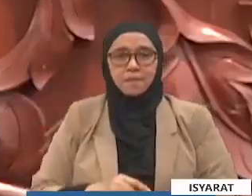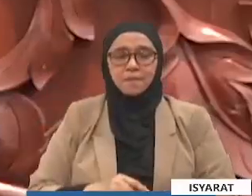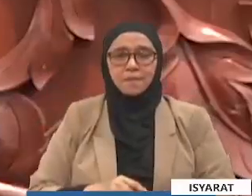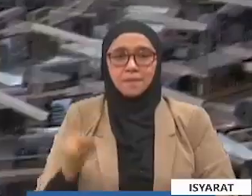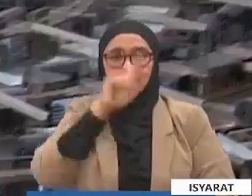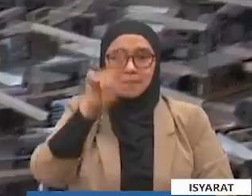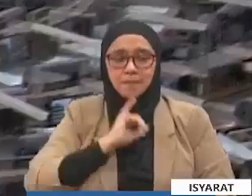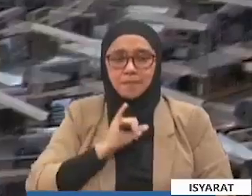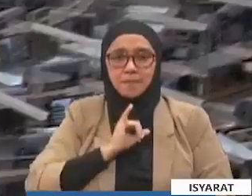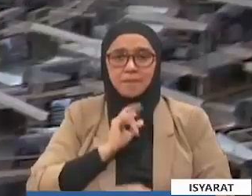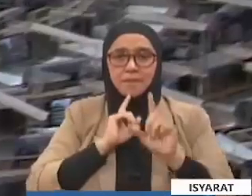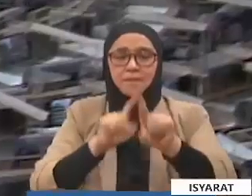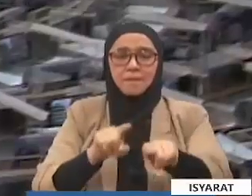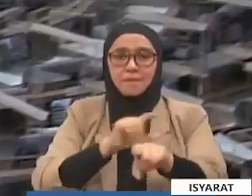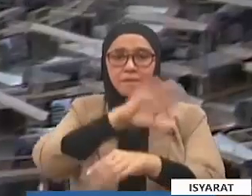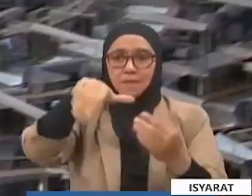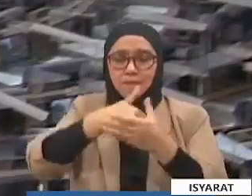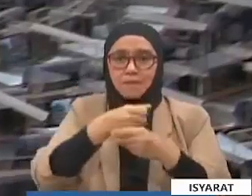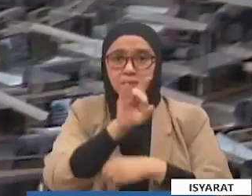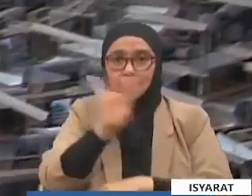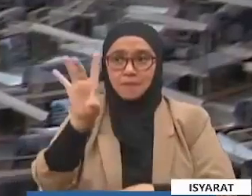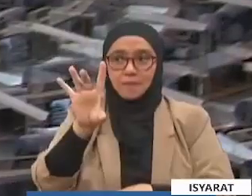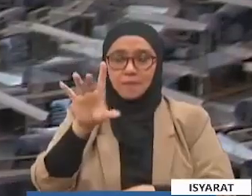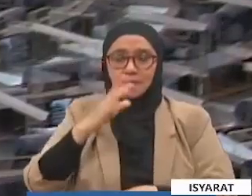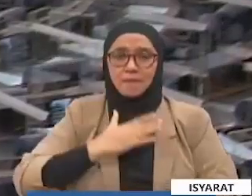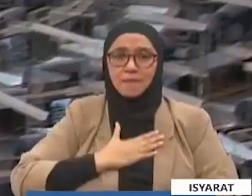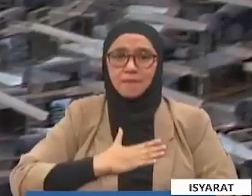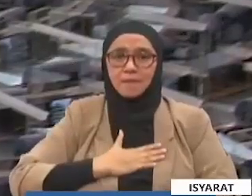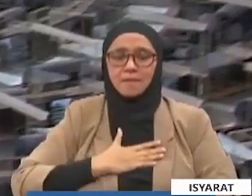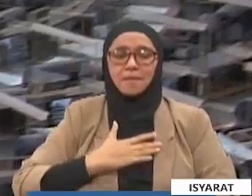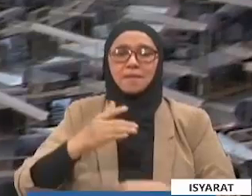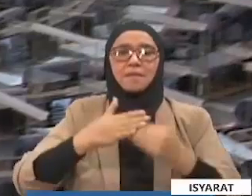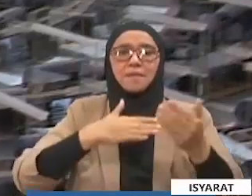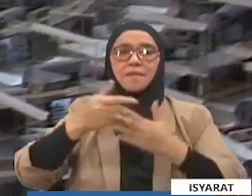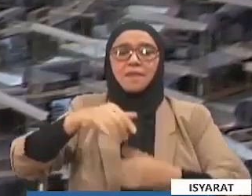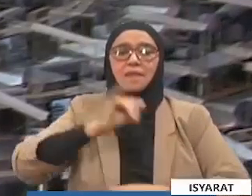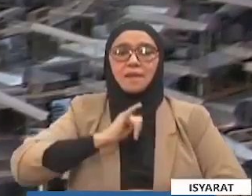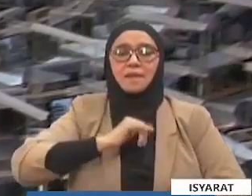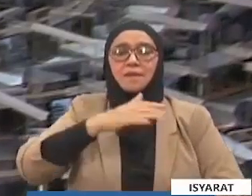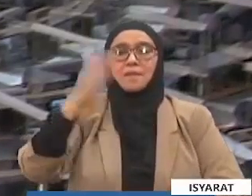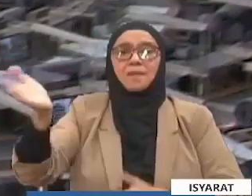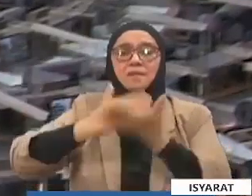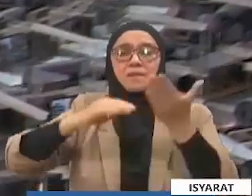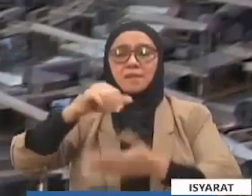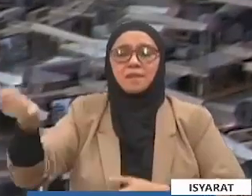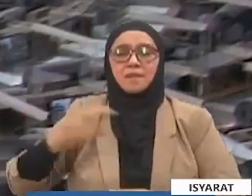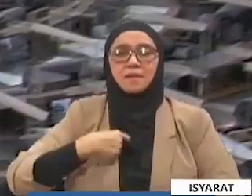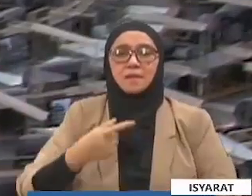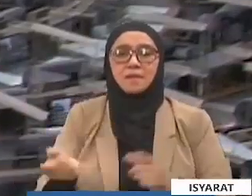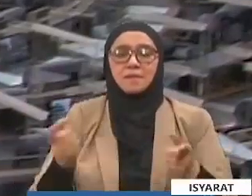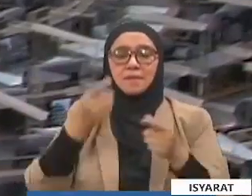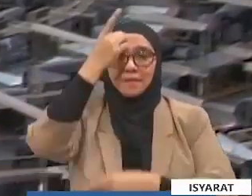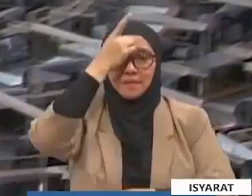pada hari ini. Minta. Selangor. Atau yang ketua. Boleh. Sebelah sini. Saya berikan. Bukan nak mengucap. Nak bertanya boleh. Ya. Terima